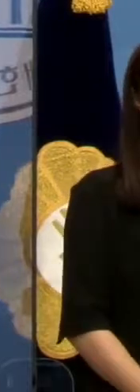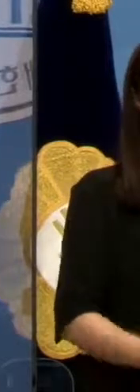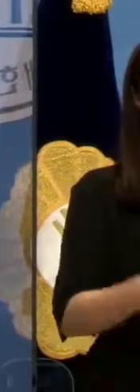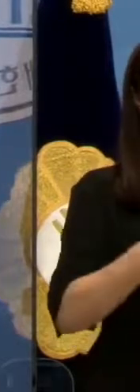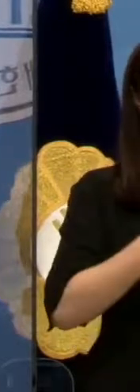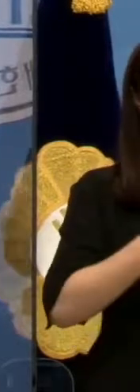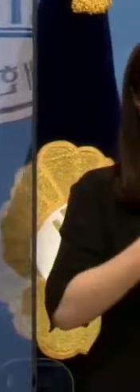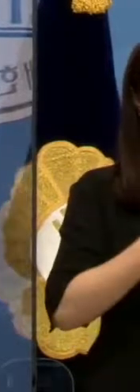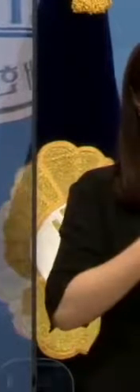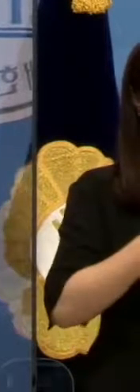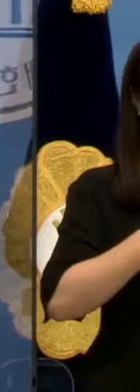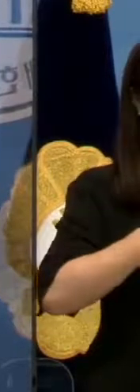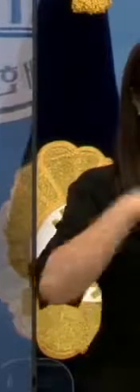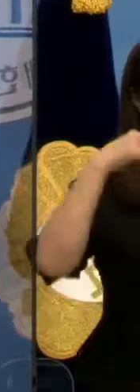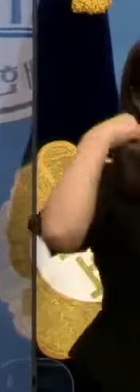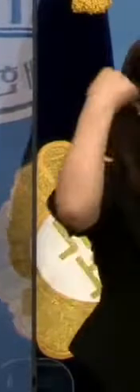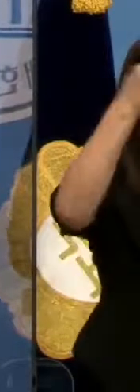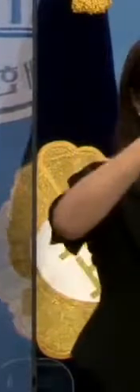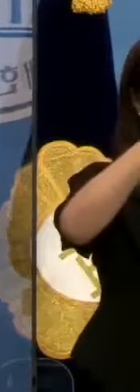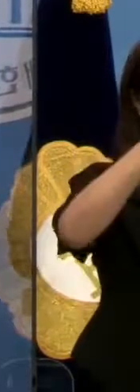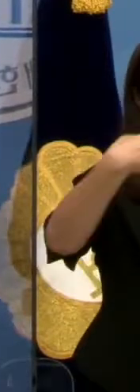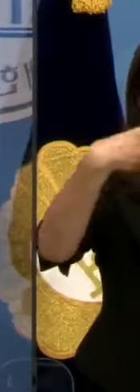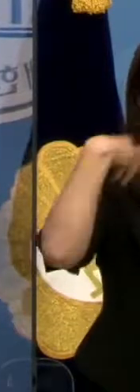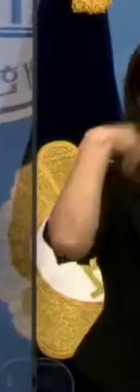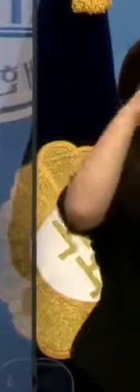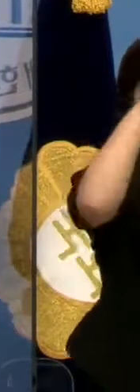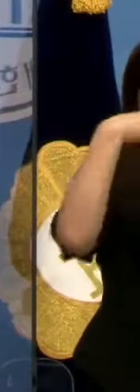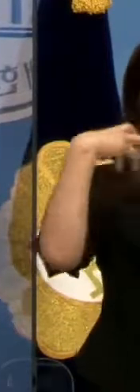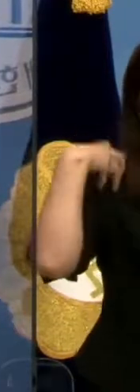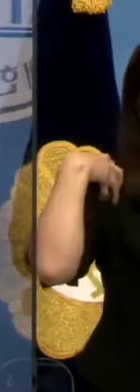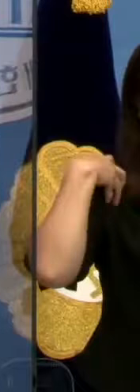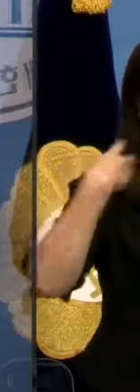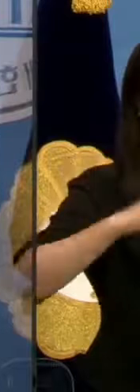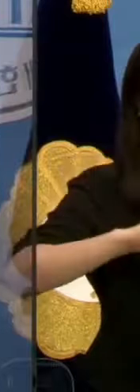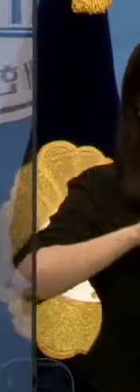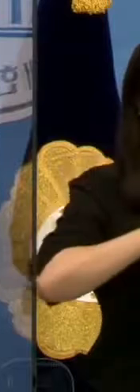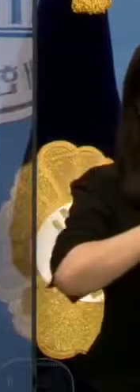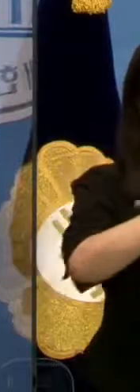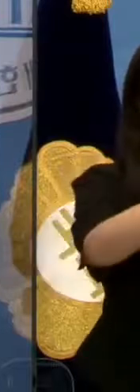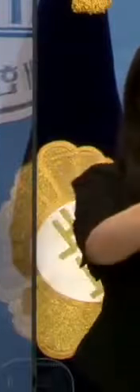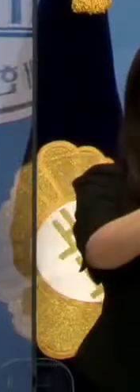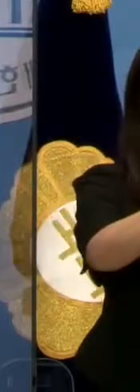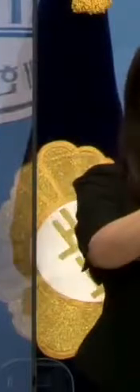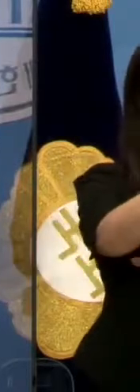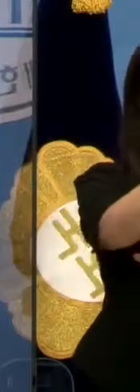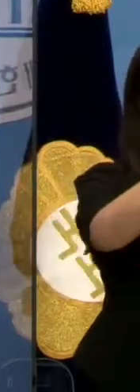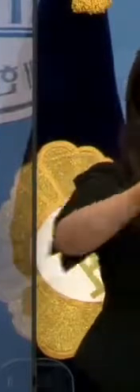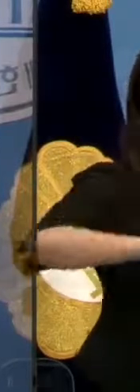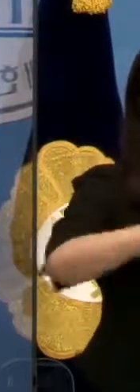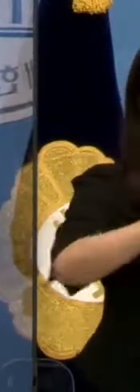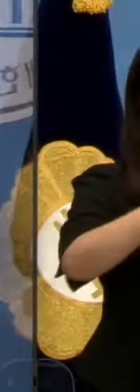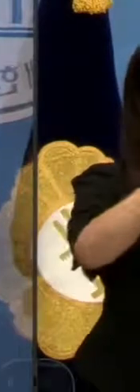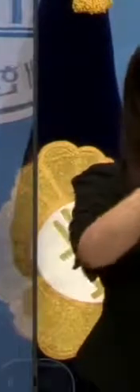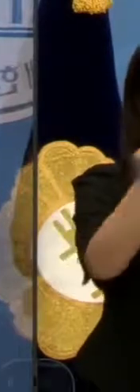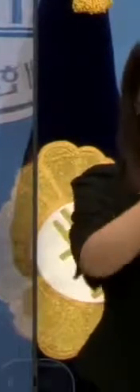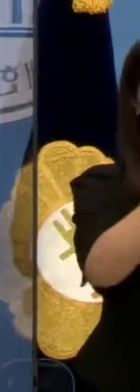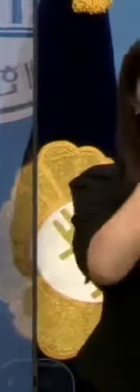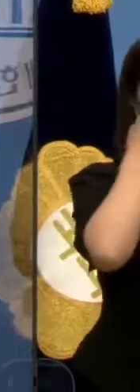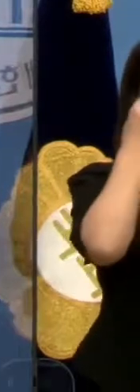저는 다음 정부의 국정 비전의 하나로 신복지를 제시했습니다.